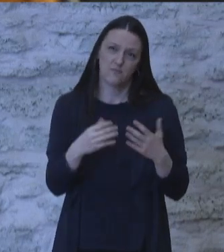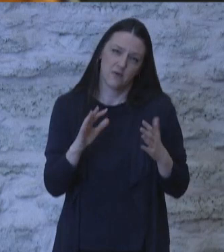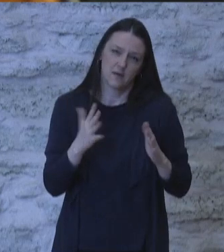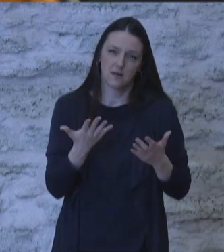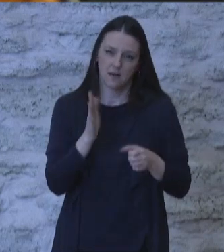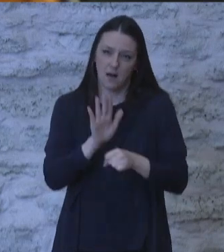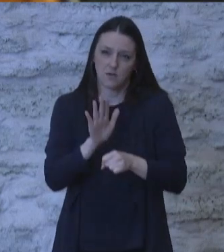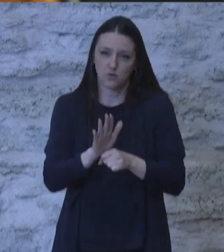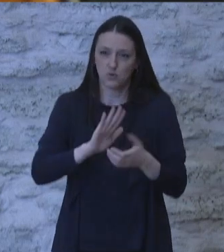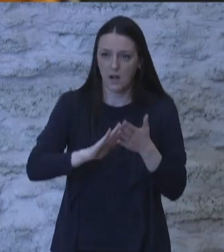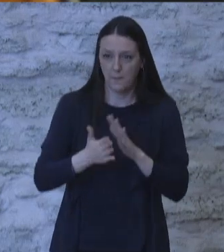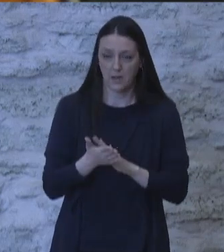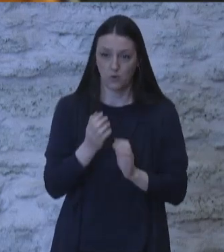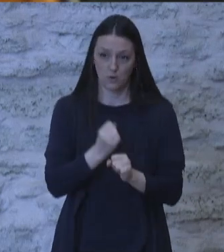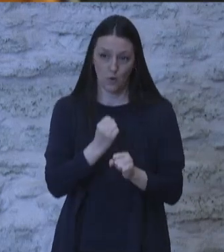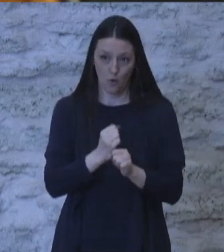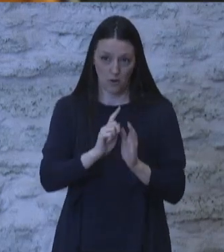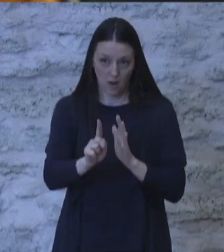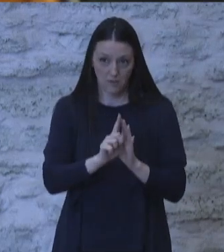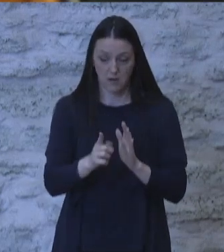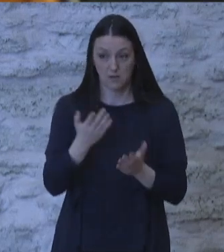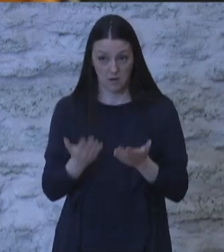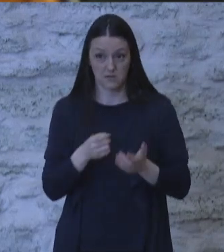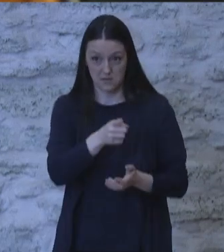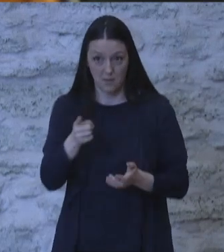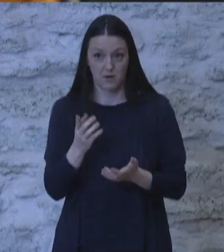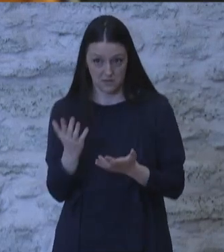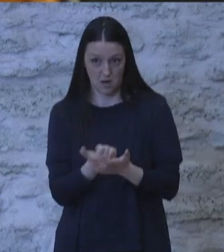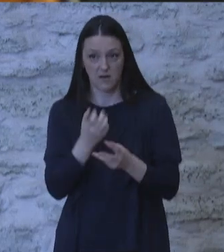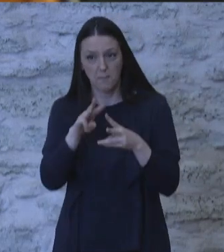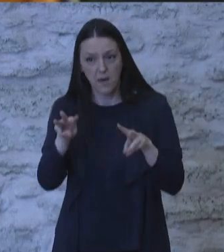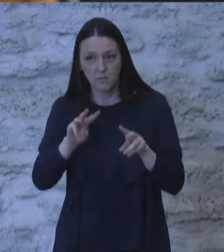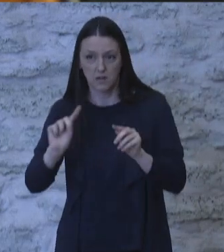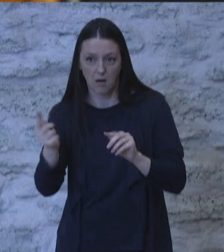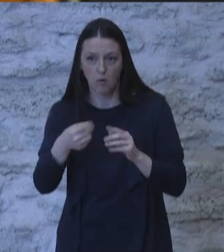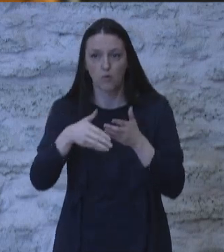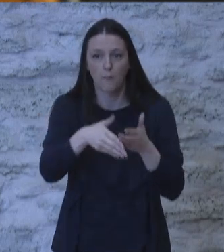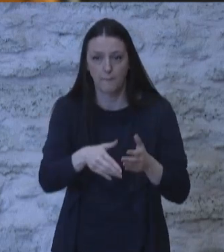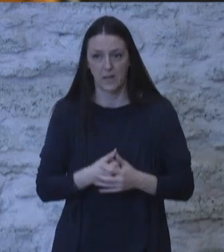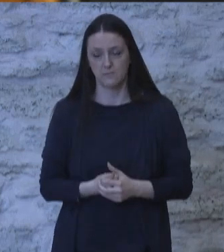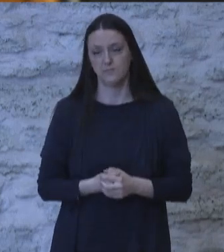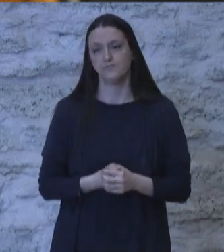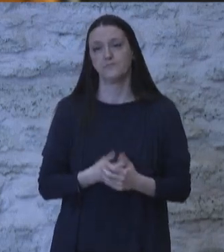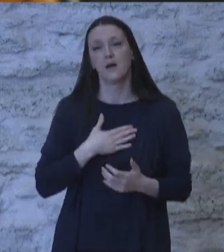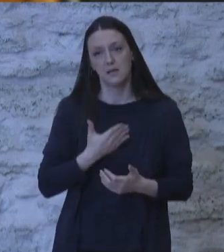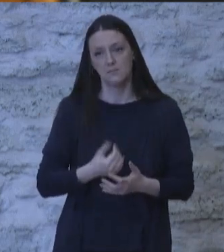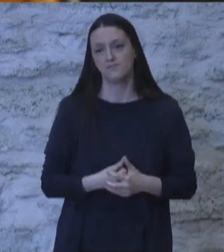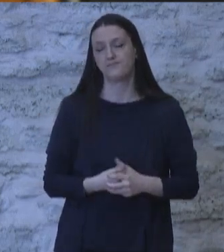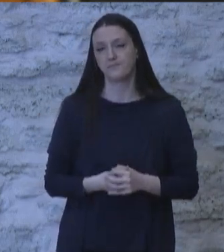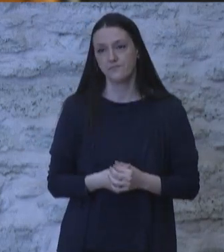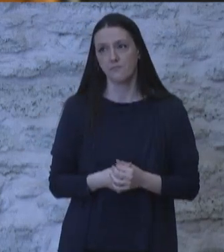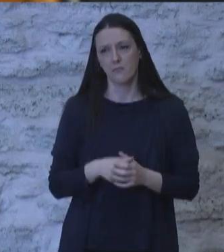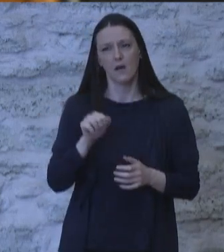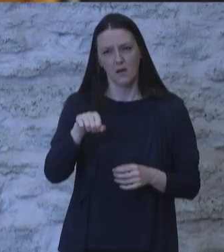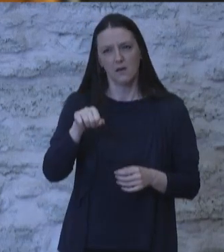samamoodi selles tööturumeetmest, mis siis lisaelervega on ette nähtud abi. Aitäh! Aitäh teile,